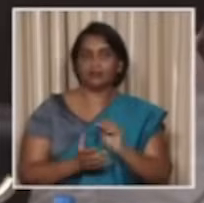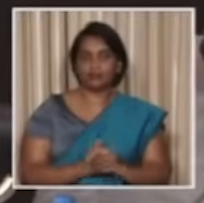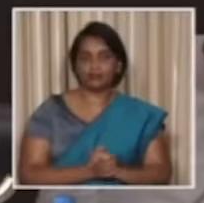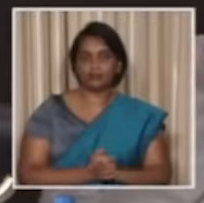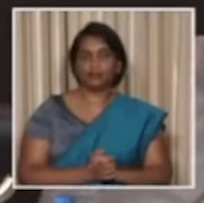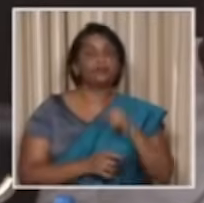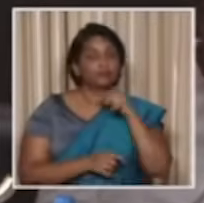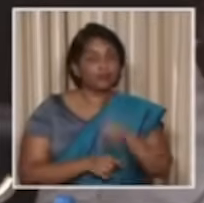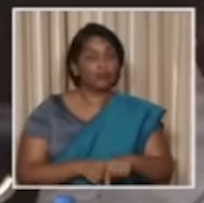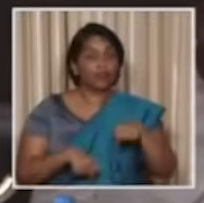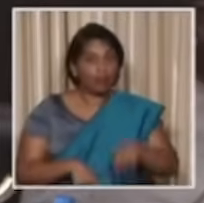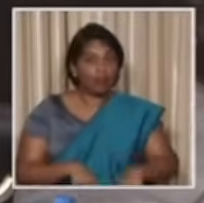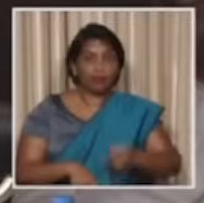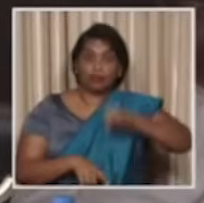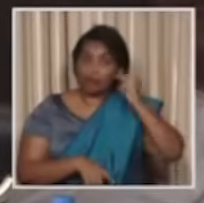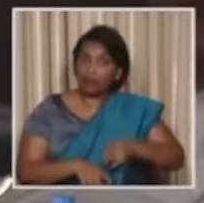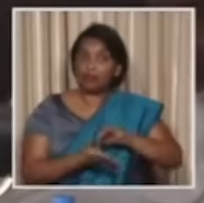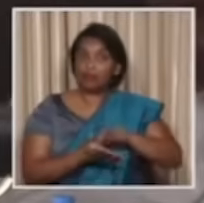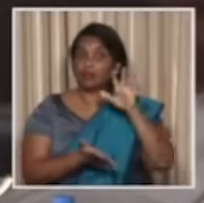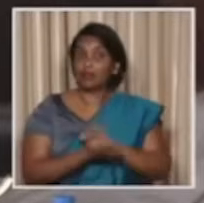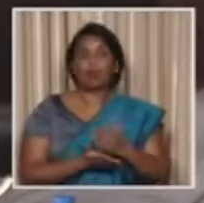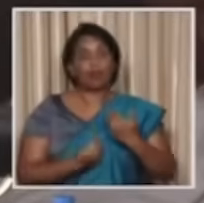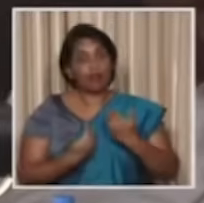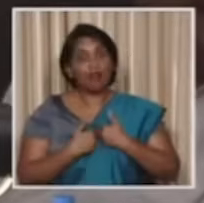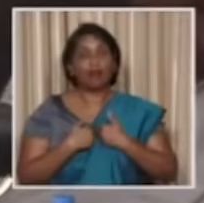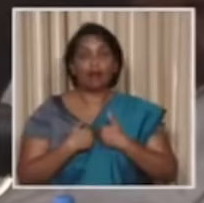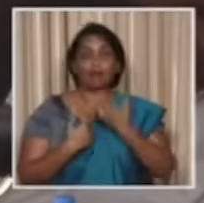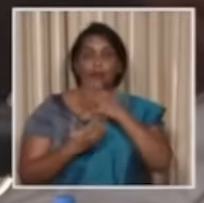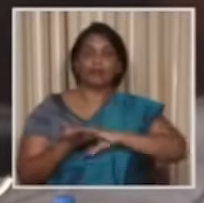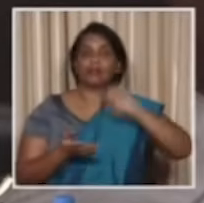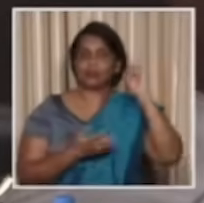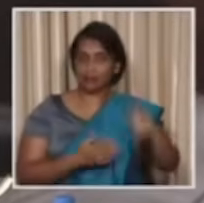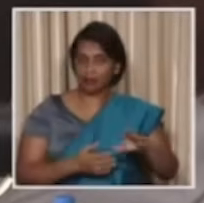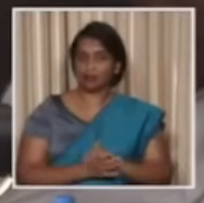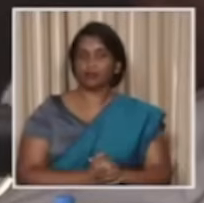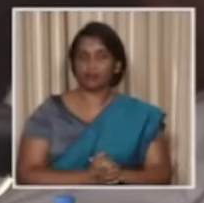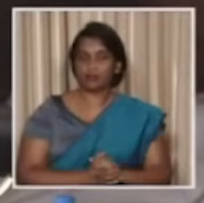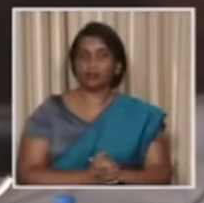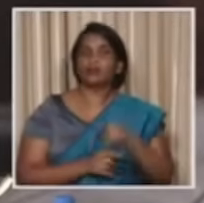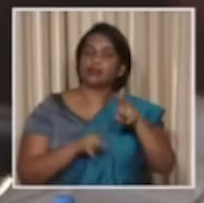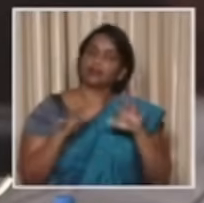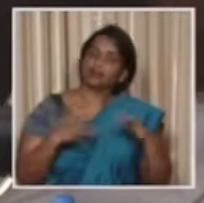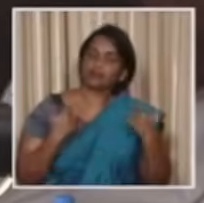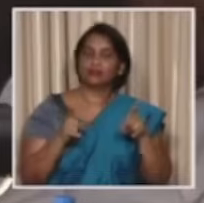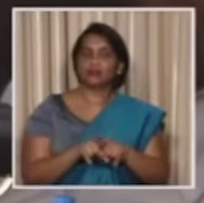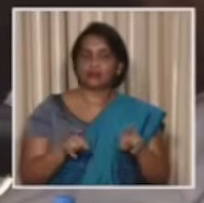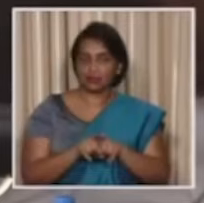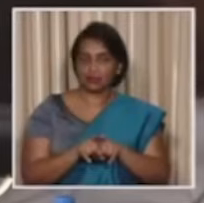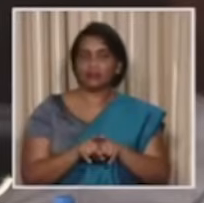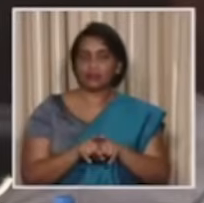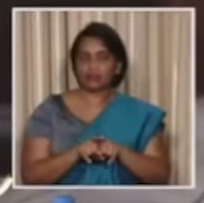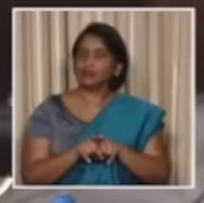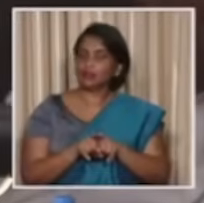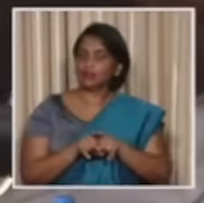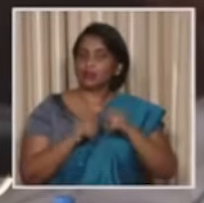හරි. එතකොට අද මේවා සම්මත වුණාට අපිට තමයි මේවා අරන් දෙන්න වෙන්නේ. හරි. හරි. ඒ කෙසේ වෙතත් හරි.